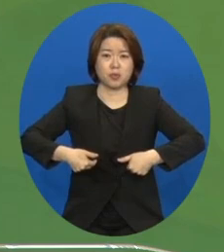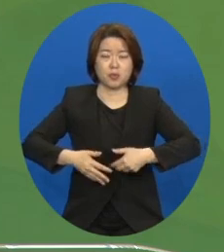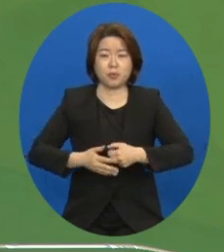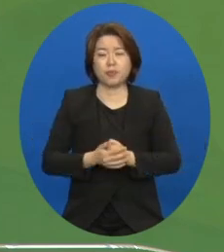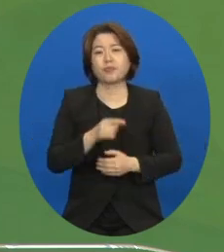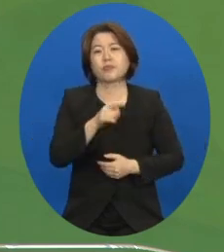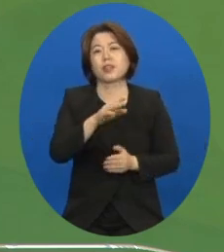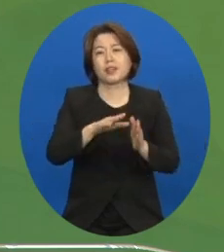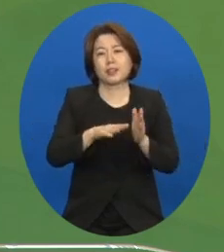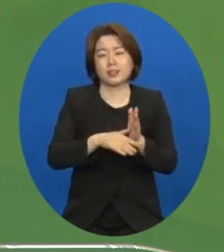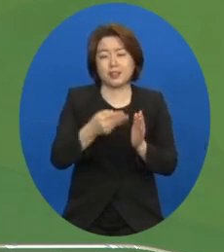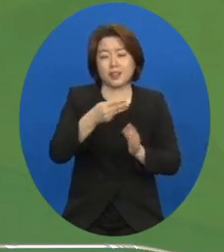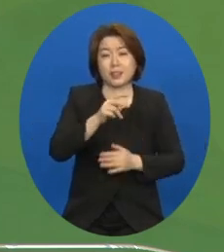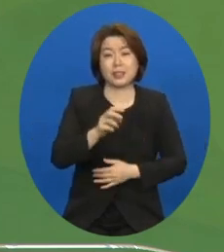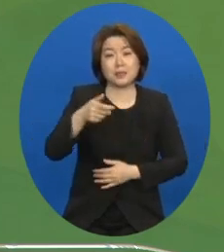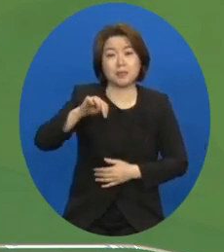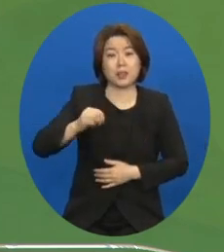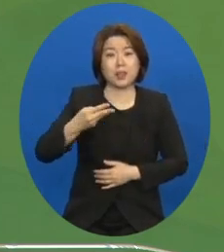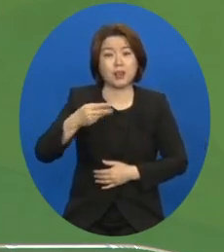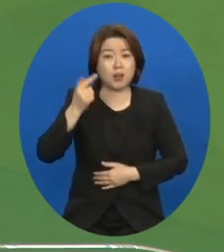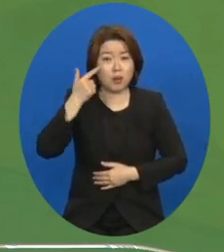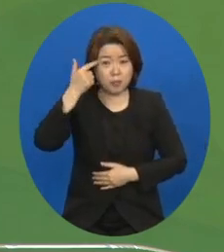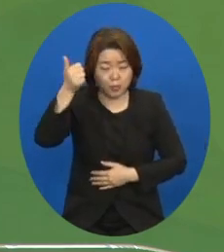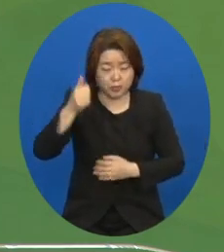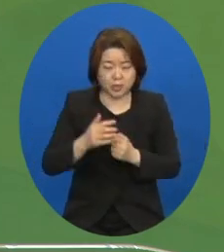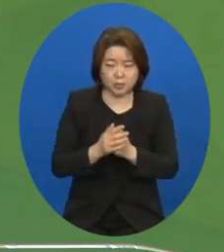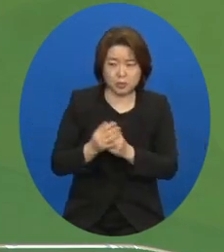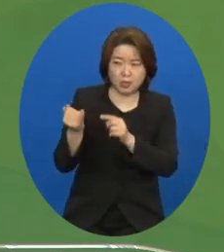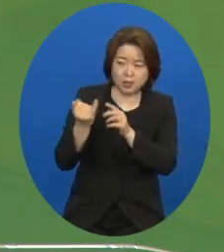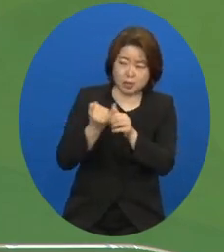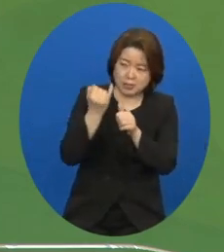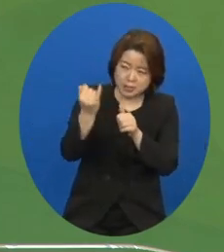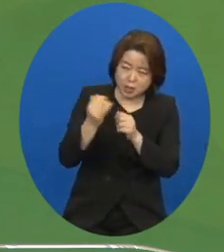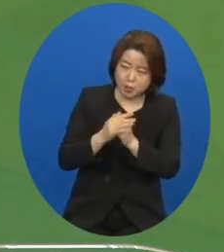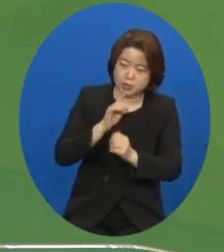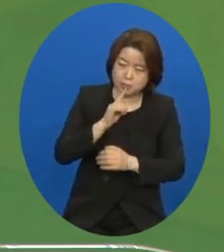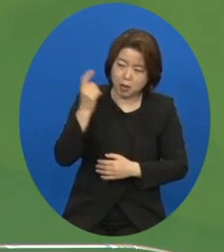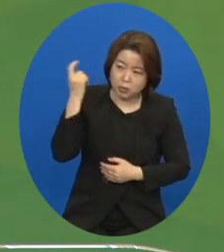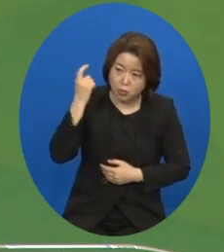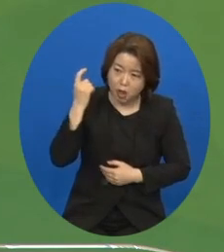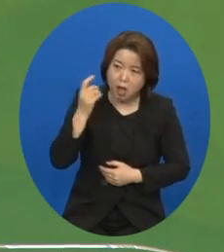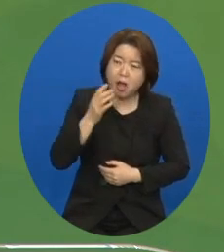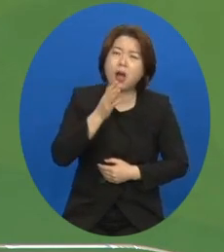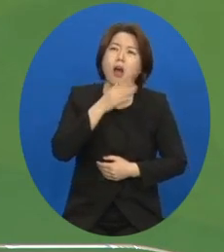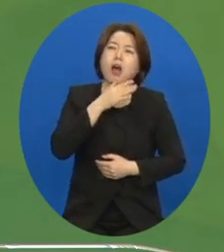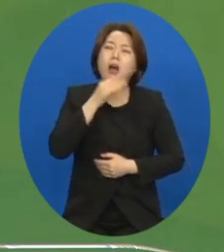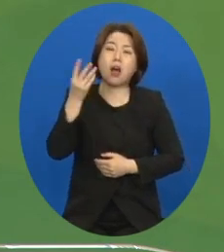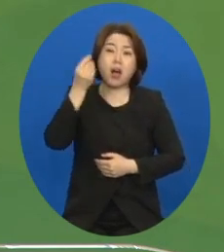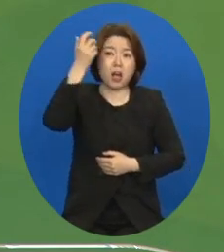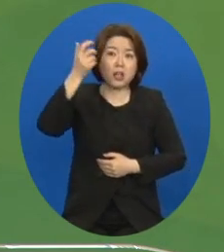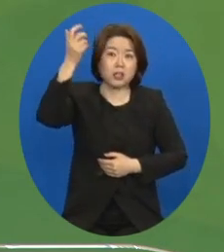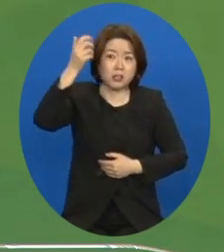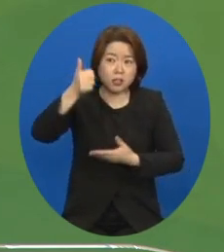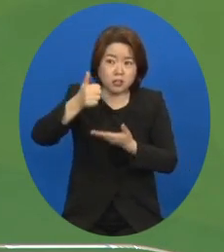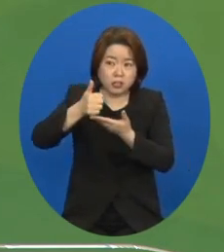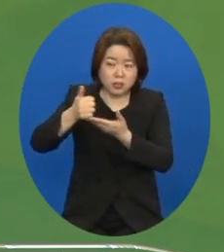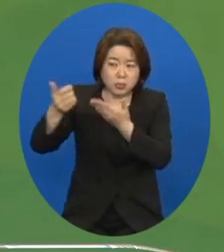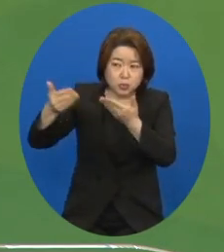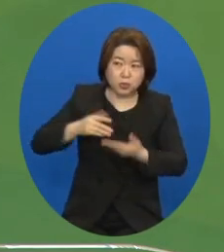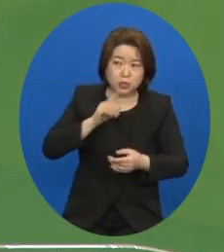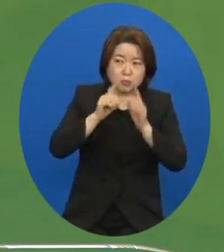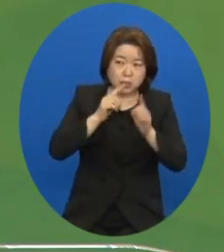그때 팀 켈러 목사님께서 사모님의 이야기를 듣고 이건 성령께서 하시는 말씀이다 그렇게 깨달았다는